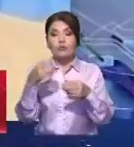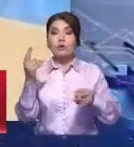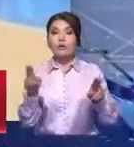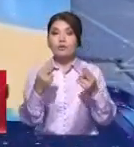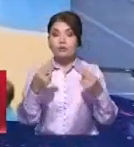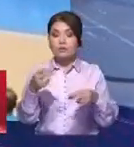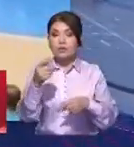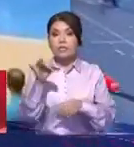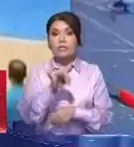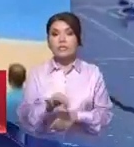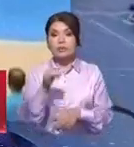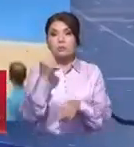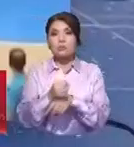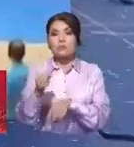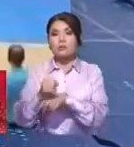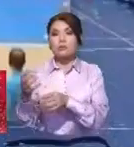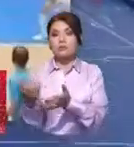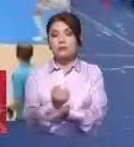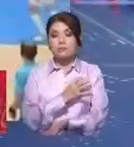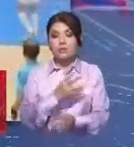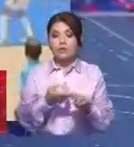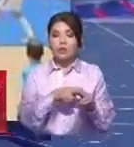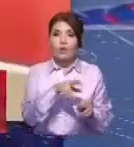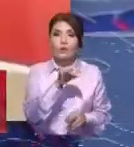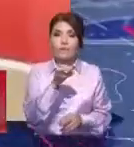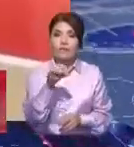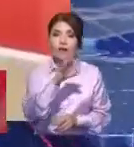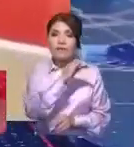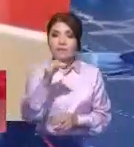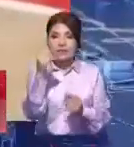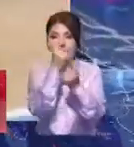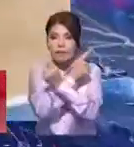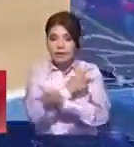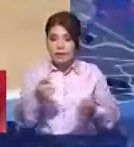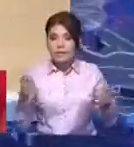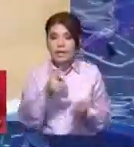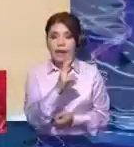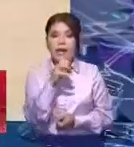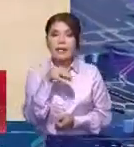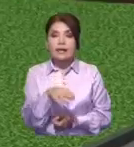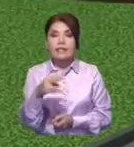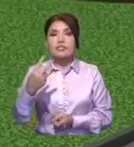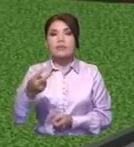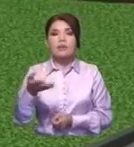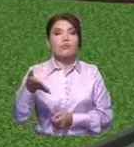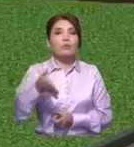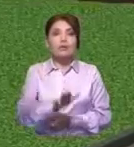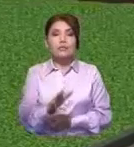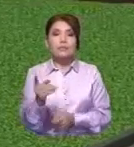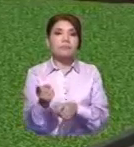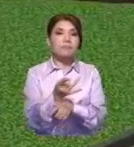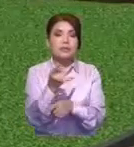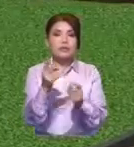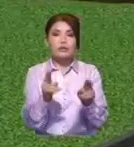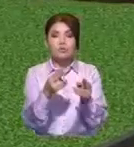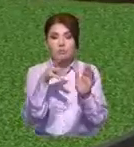Лигасында тарихи жетістікке қол жеткізді. УЕФА ресми сайтының хабарлауынша Қайрат 20 маусым ойнаған алғашқы клуб